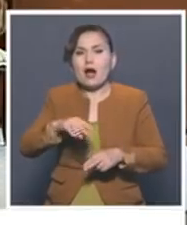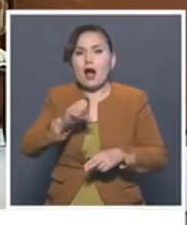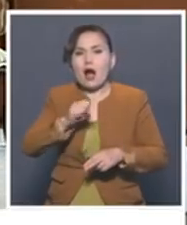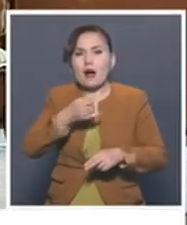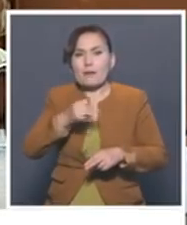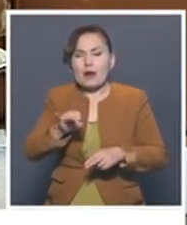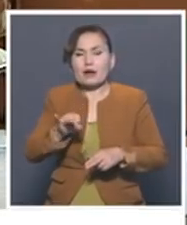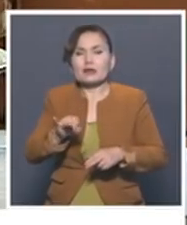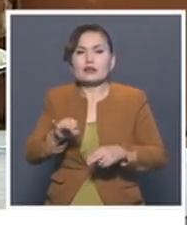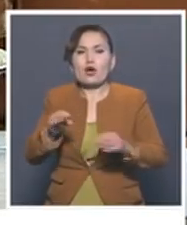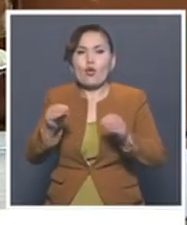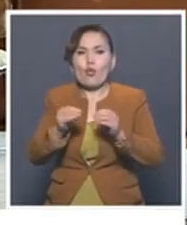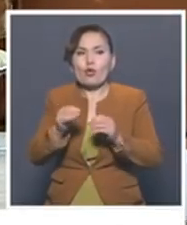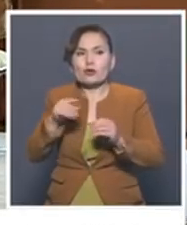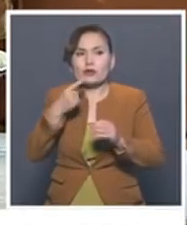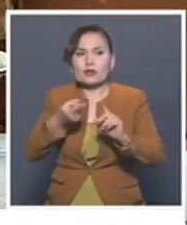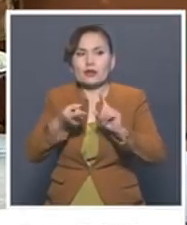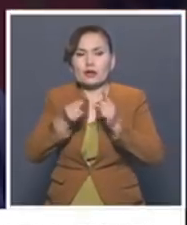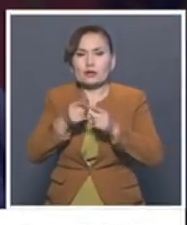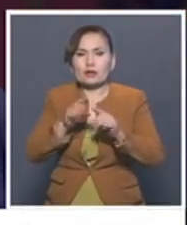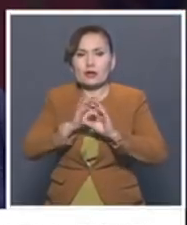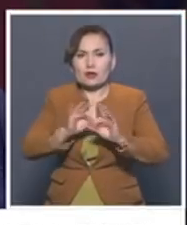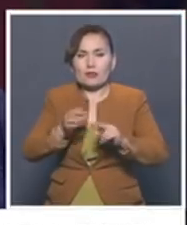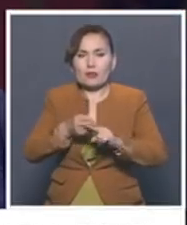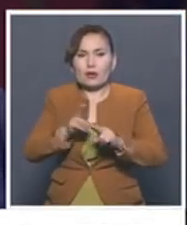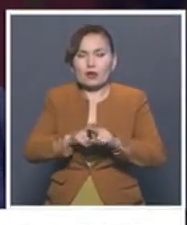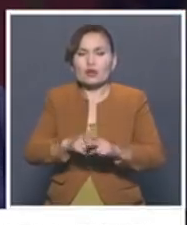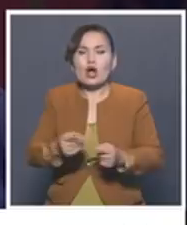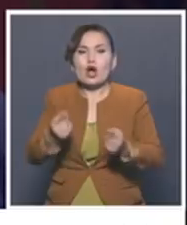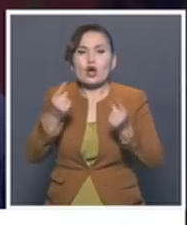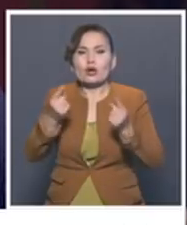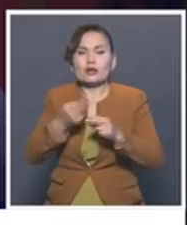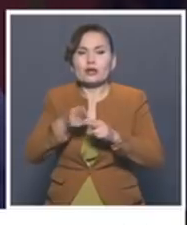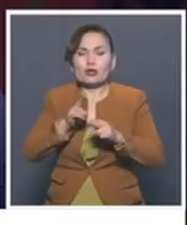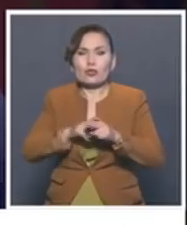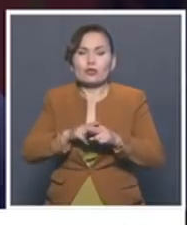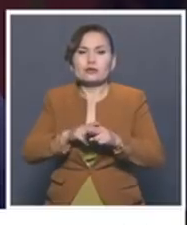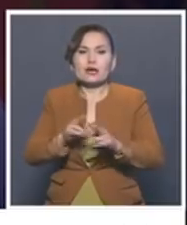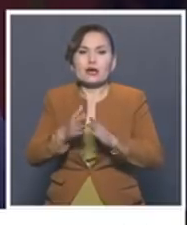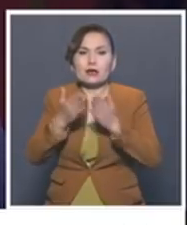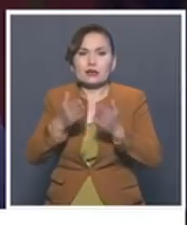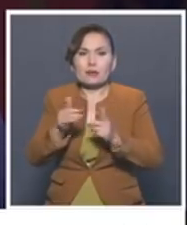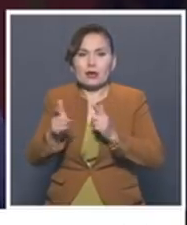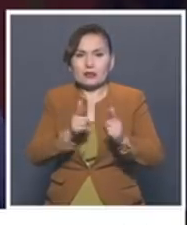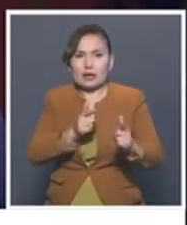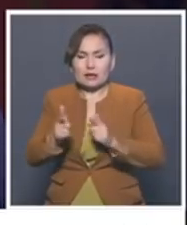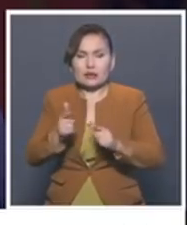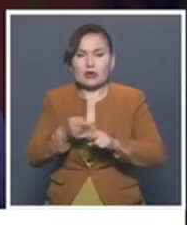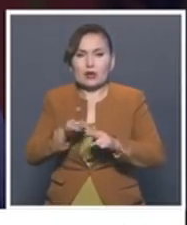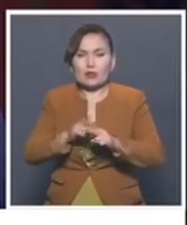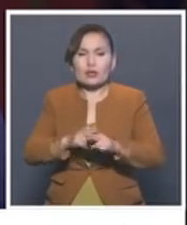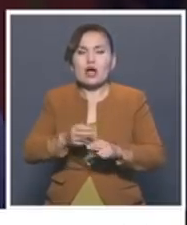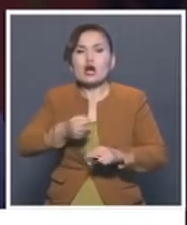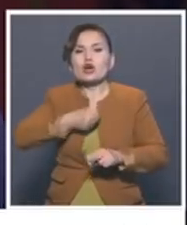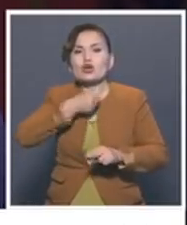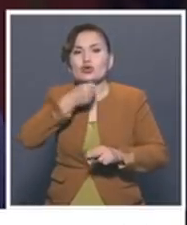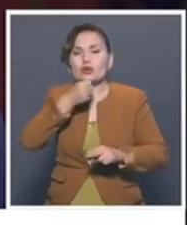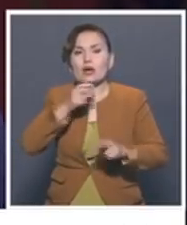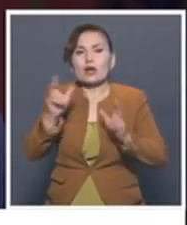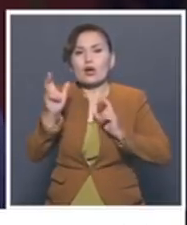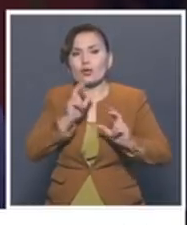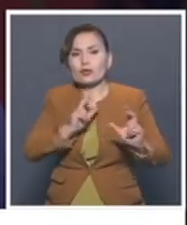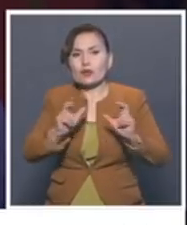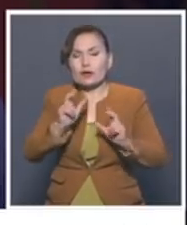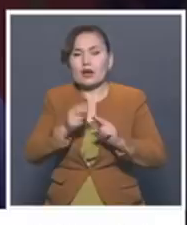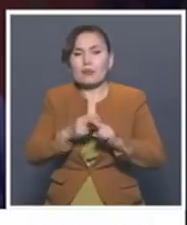шығардық. Абайтану тарихи оқулығы мен хрестоматиясы дайындалып жатыр. Ол мынау әсіресе жоғары оқу орындарында тарих